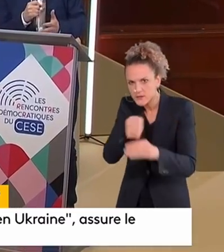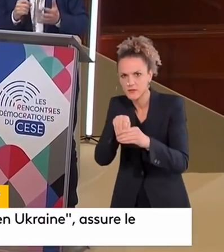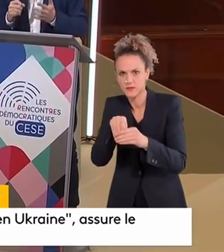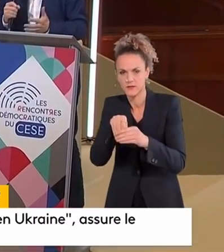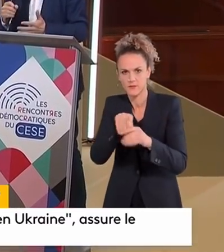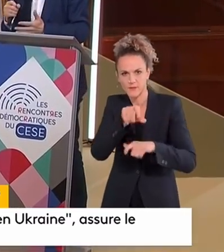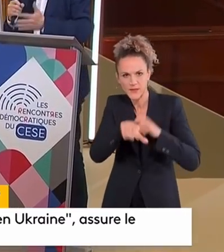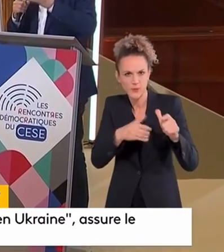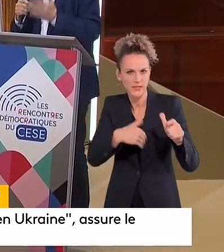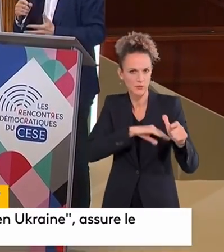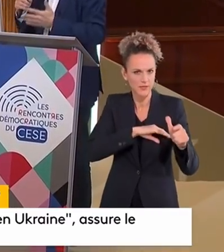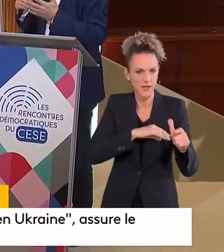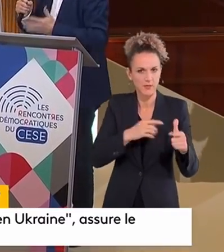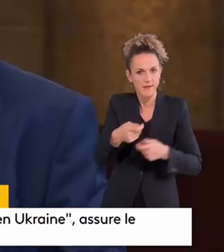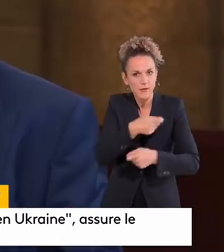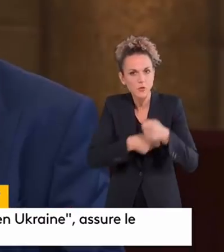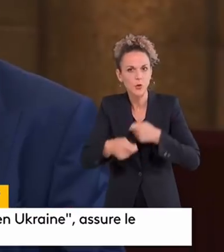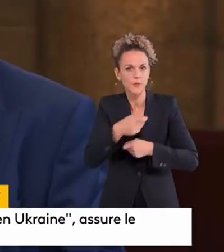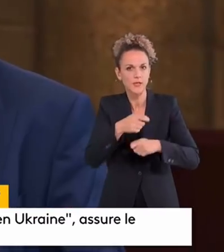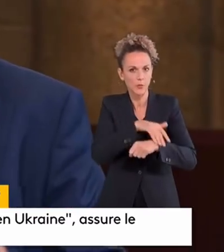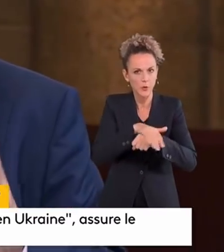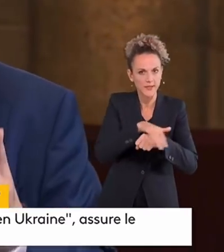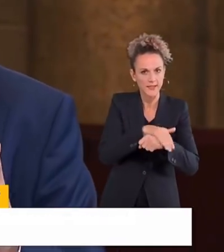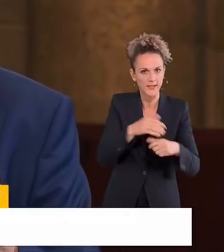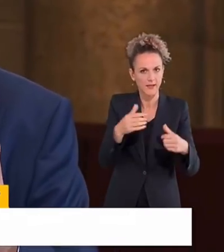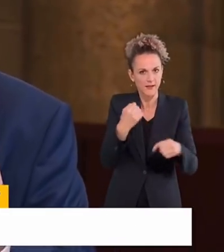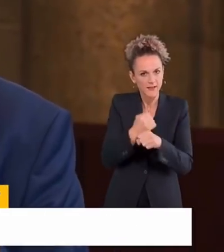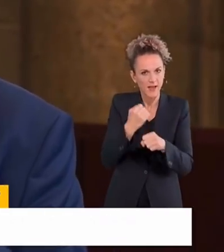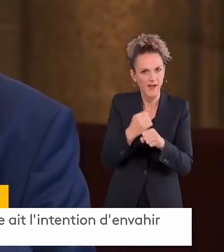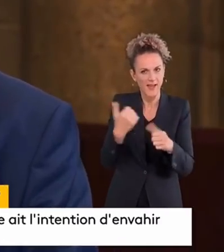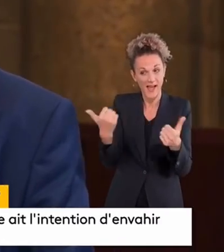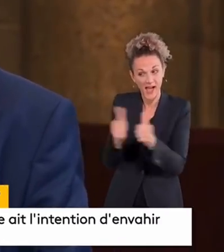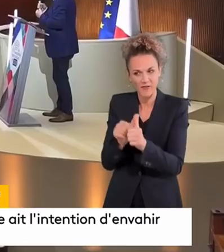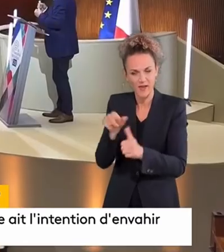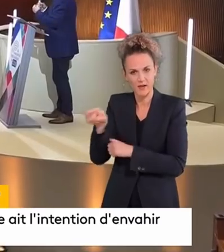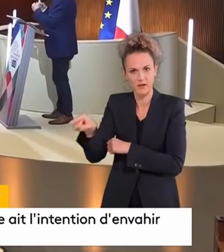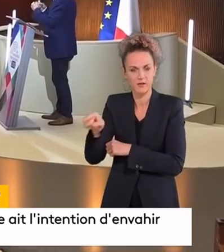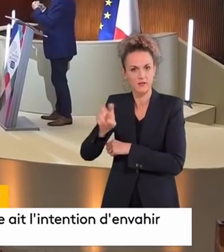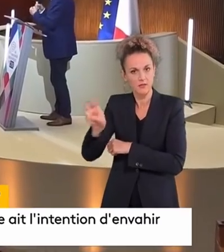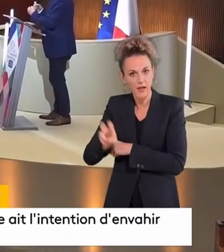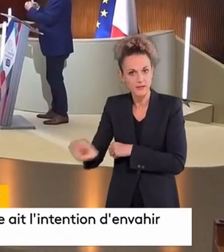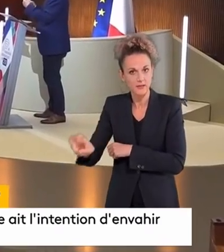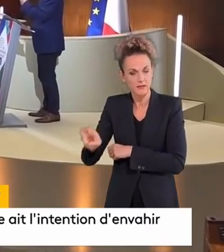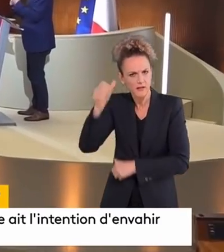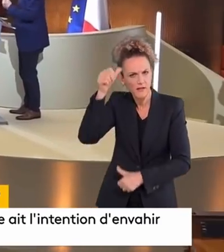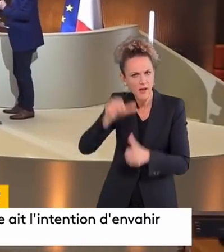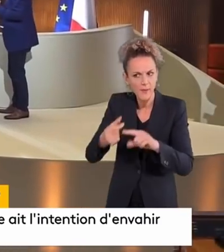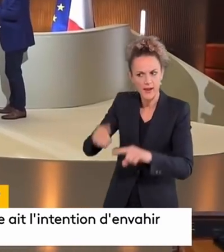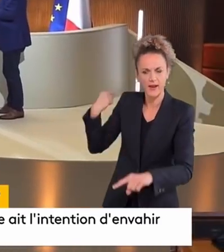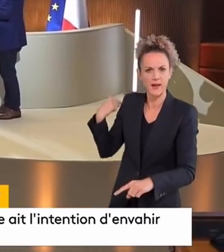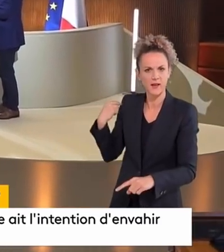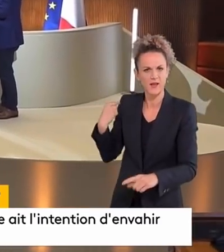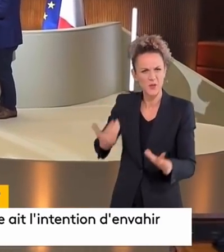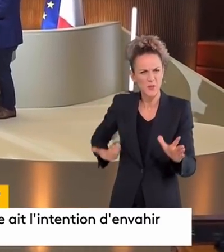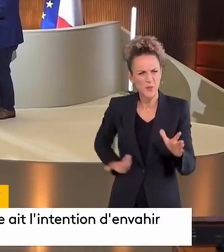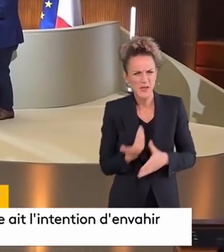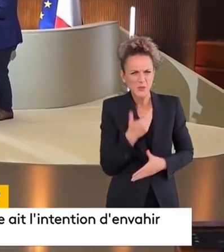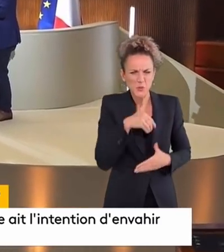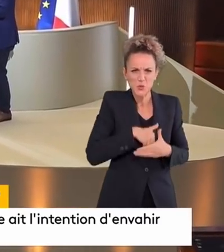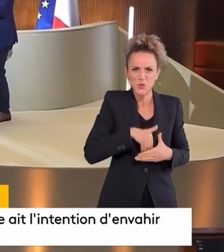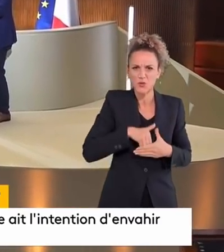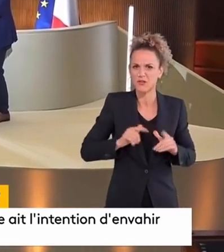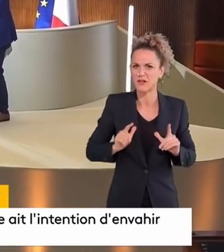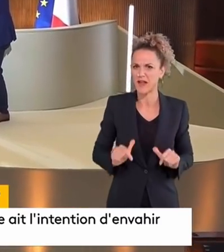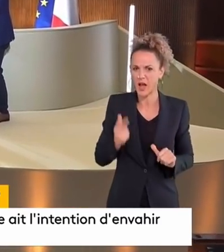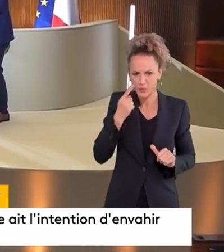politiques, économiques, qui ont fait le choix de collaborer. Souvenons-nous de ce que nous avons vécu et de ces meurtrissures pour